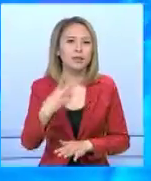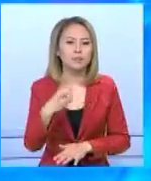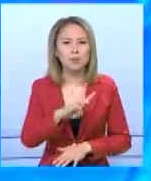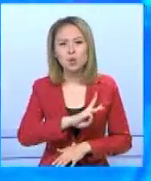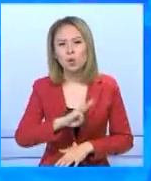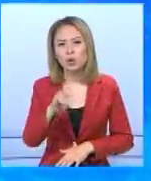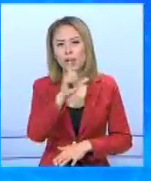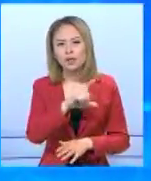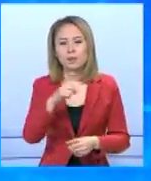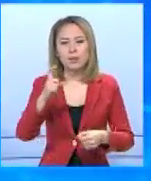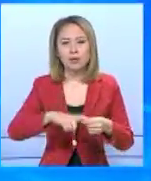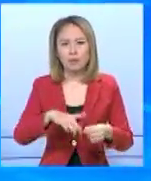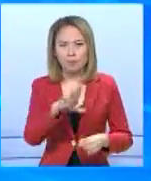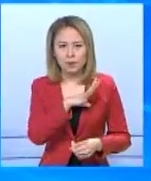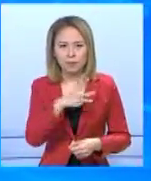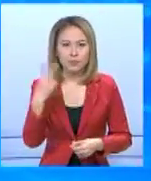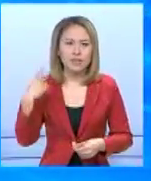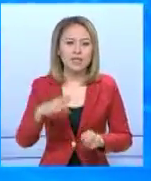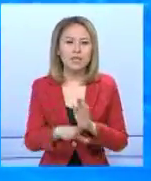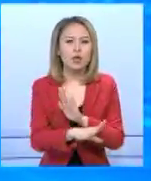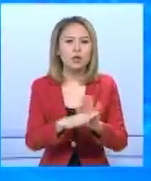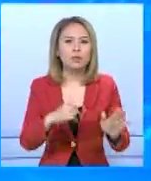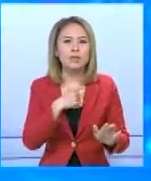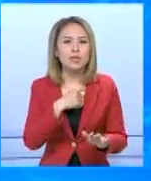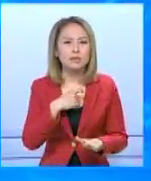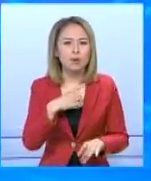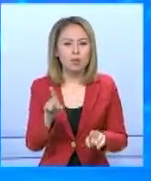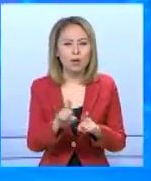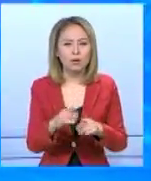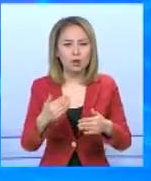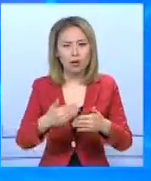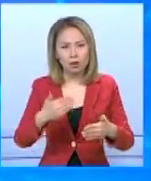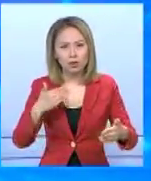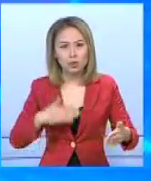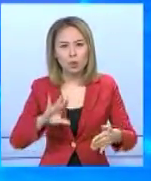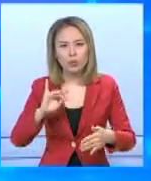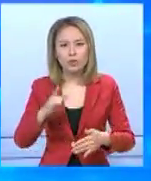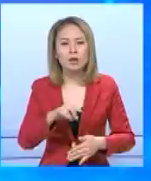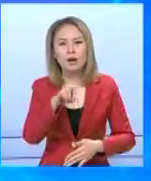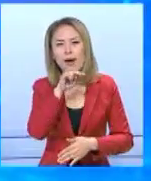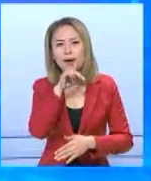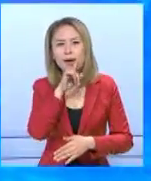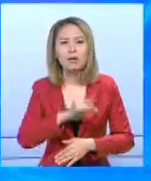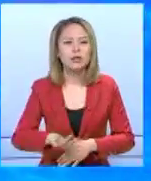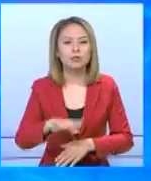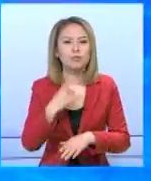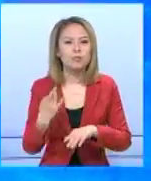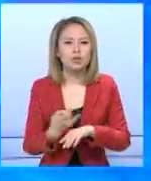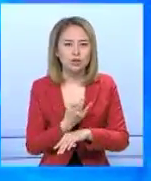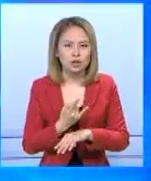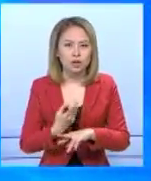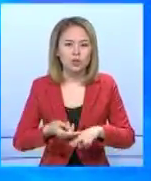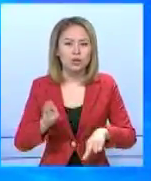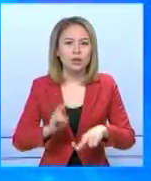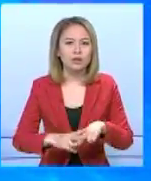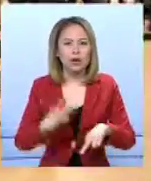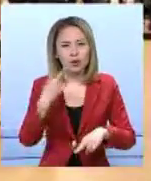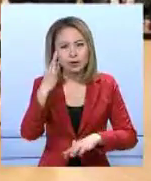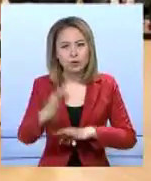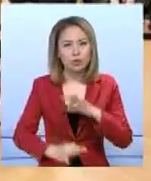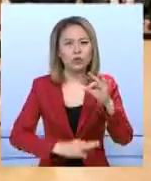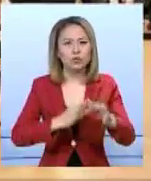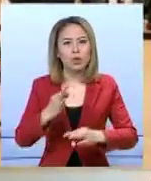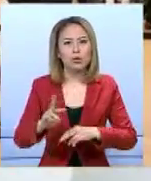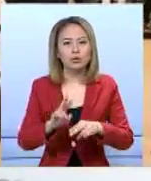астам азамат тіркелді. Айта кетейік, президент сайлауында мерзімінен бұрын дауыс беру Оңтүстік Кореяда алғаш рет өткізіліп отыр. Ол 2